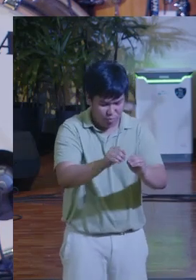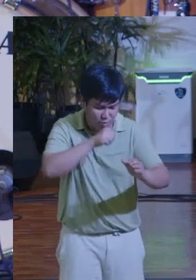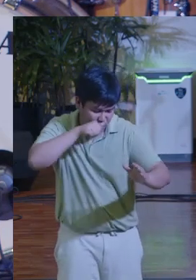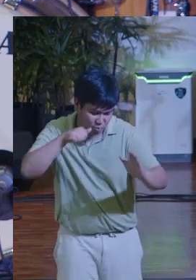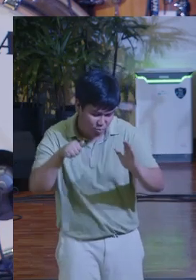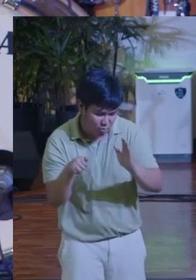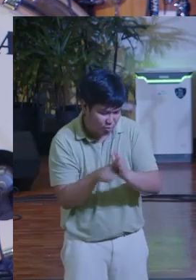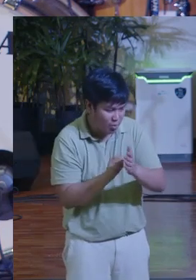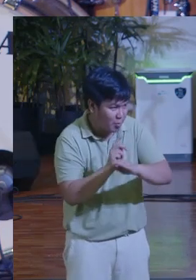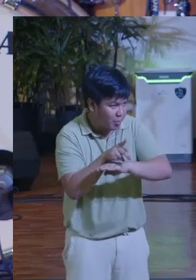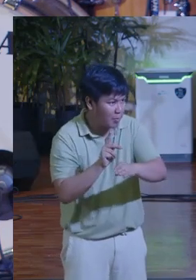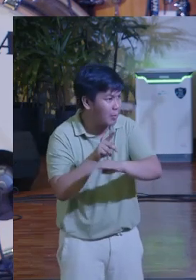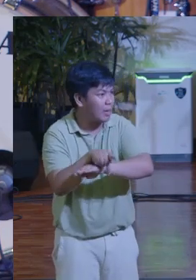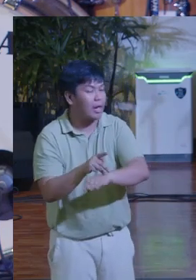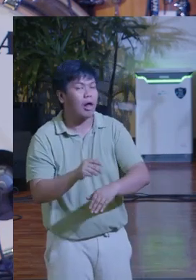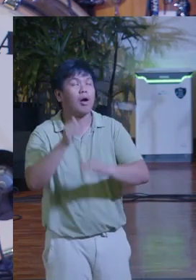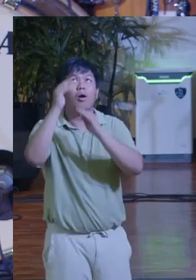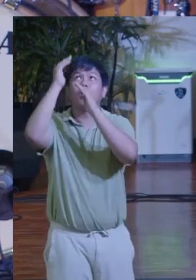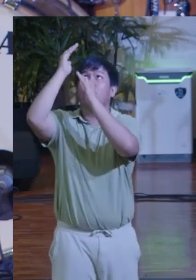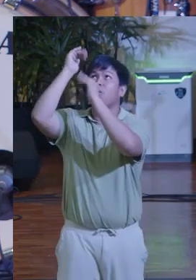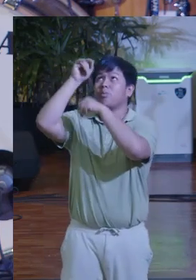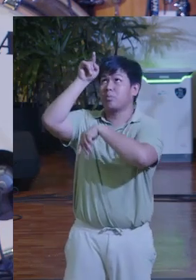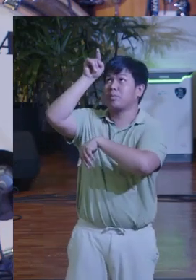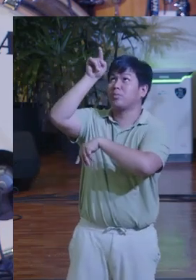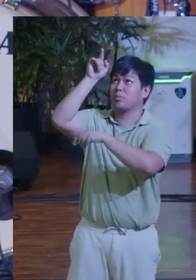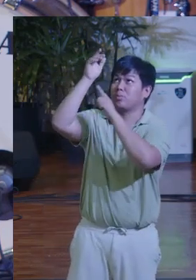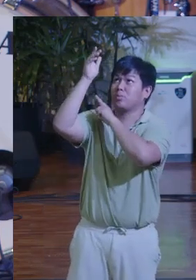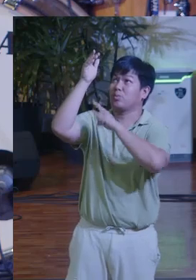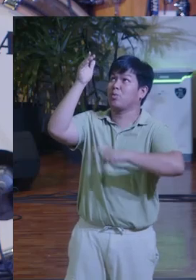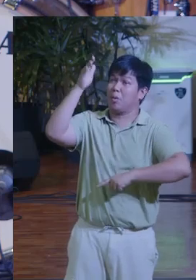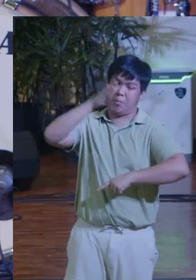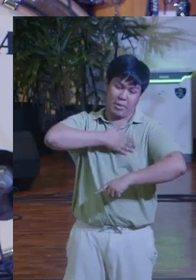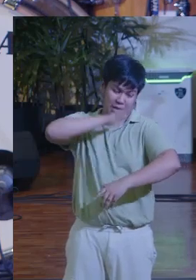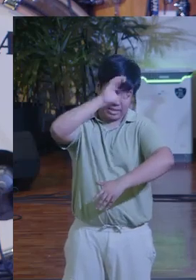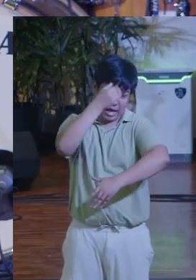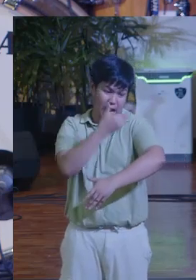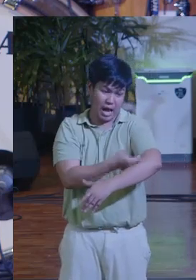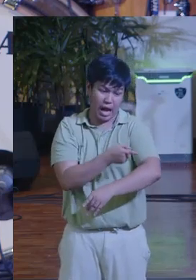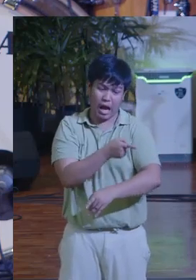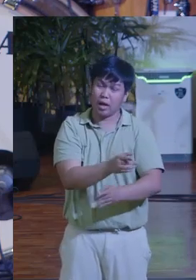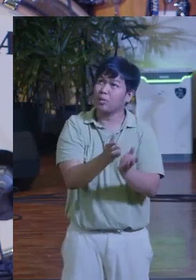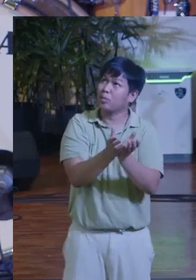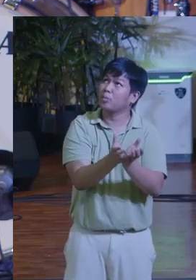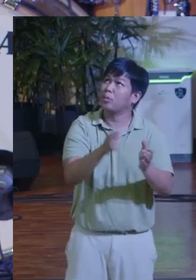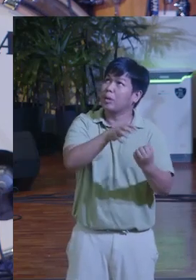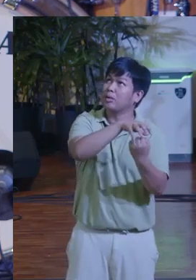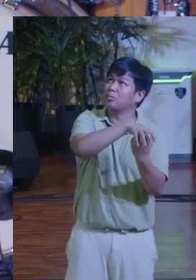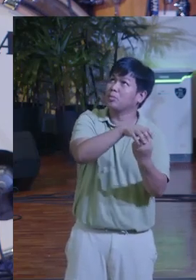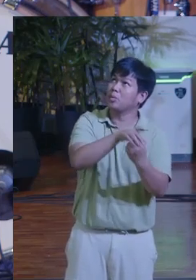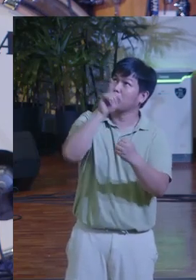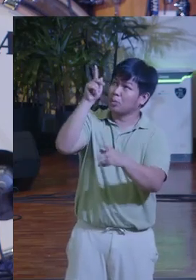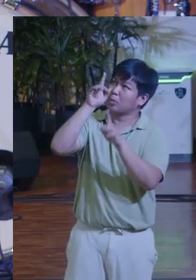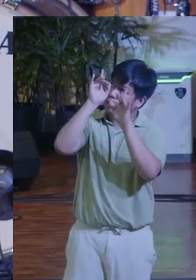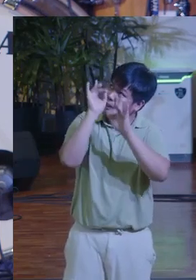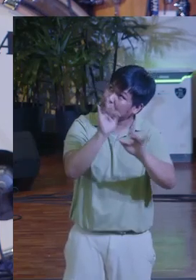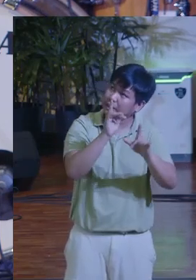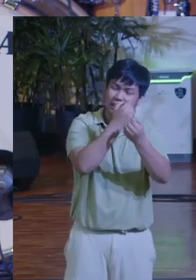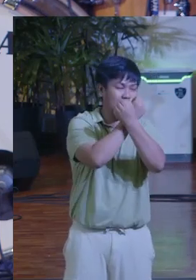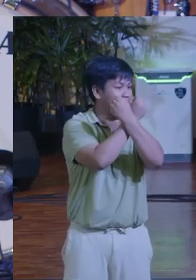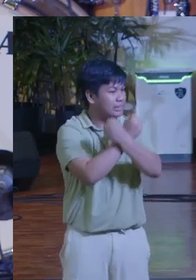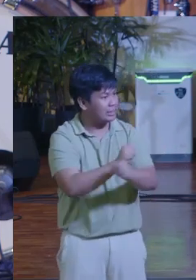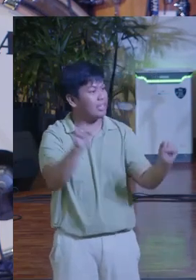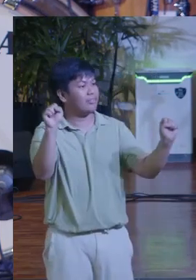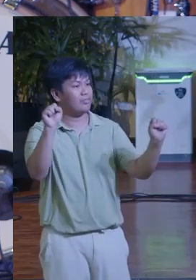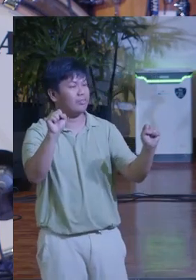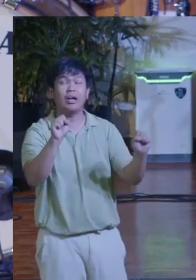idinadalangin na sana, Panginoon, ang anak kong ito ay iyong kahabagan at iligtas